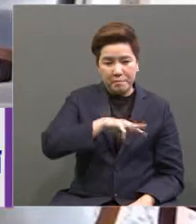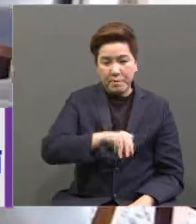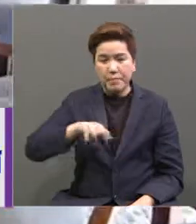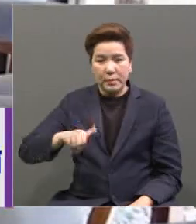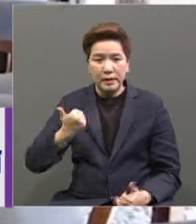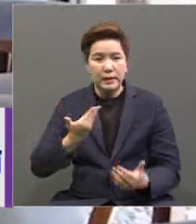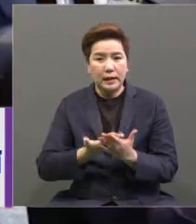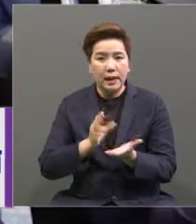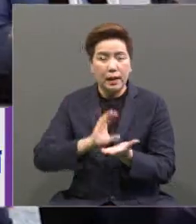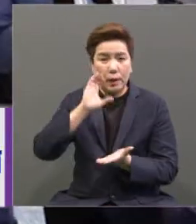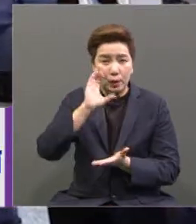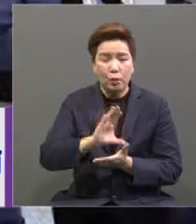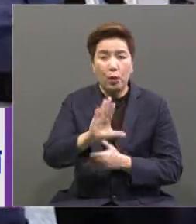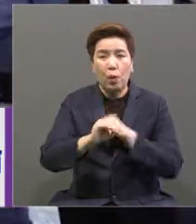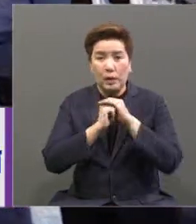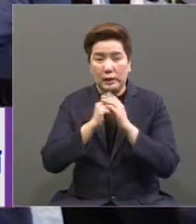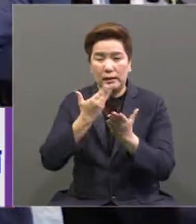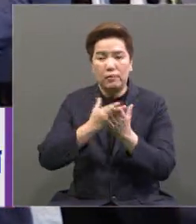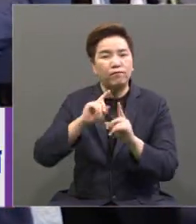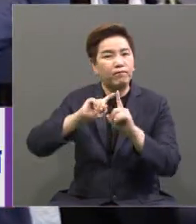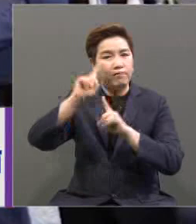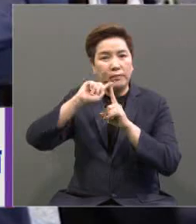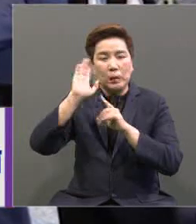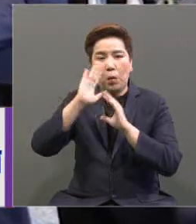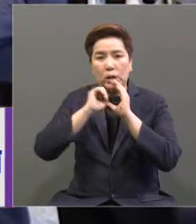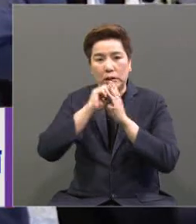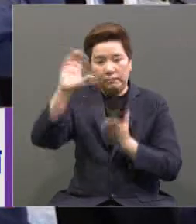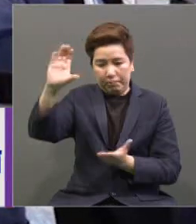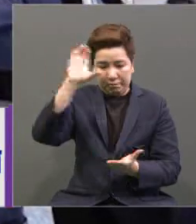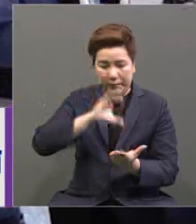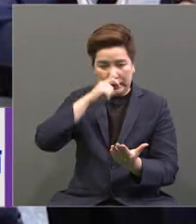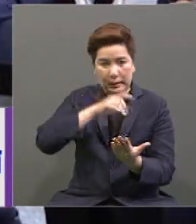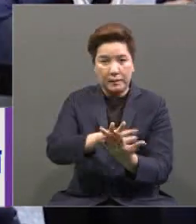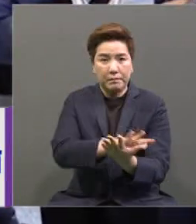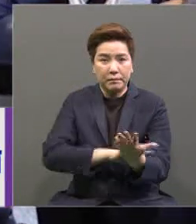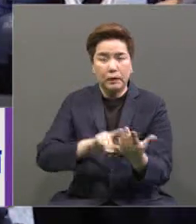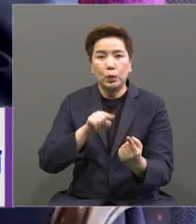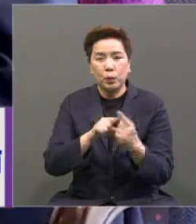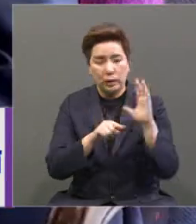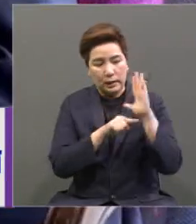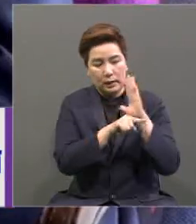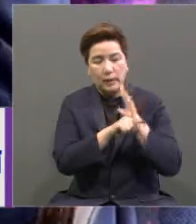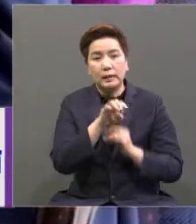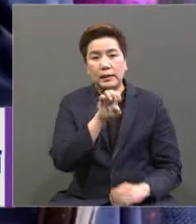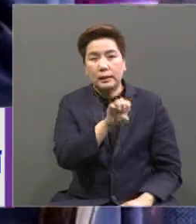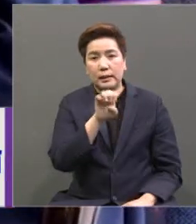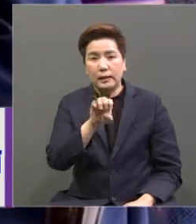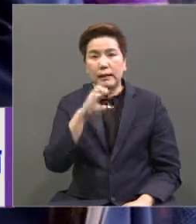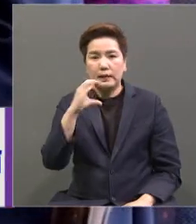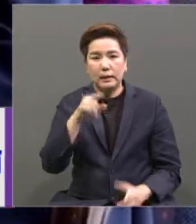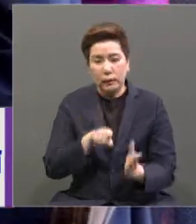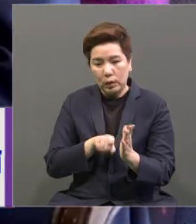ด้วยนักลงทุนจากเจืเจียงเป็นนักลงทุนอันดับต้นๆของจีนในไทยค่ะในพื้นที่ eecโดยเฉพาะในสาขา